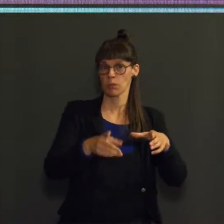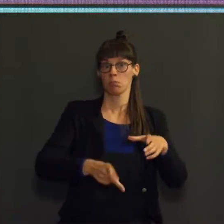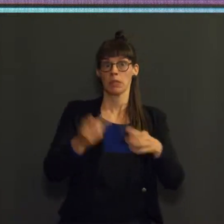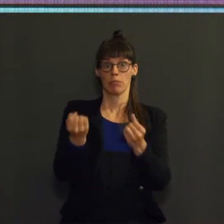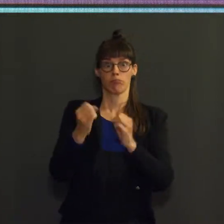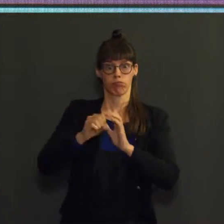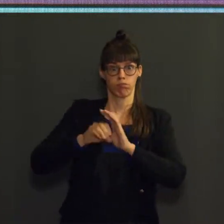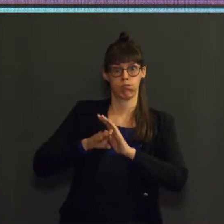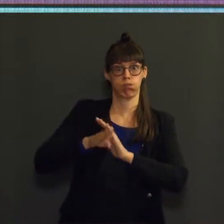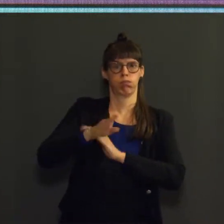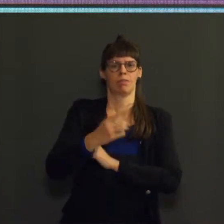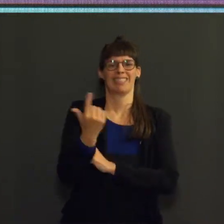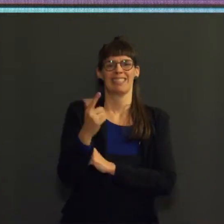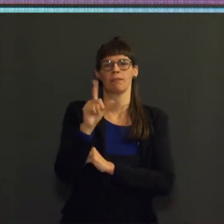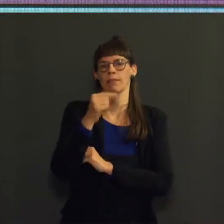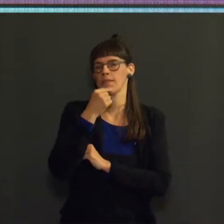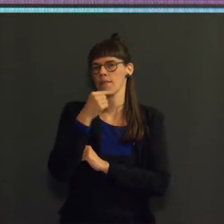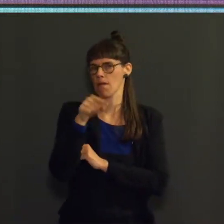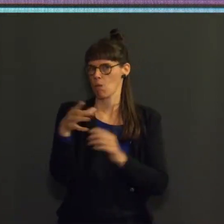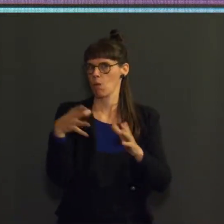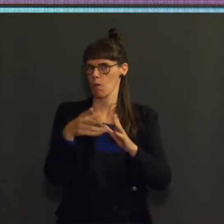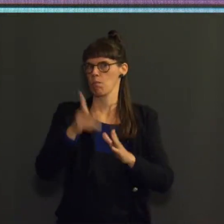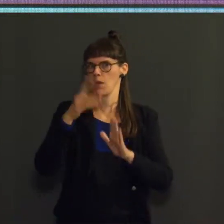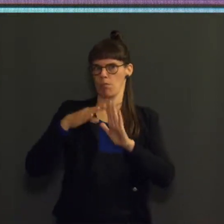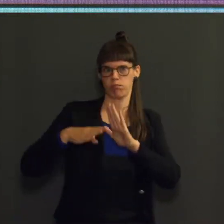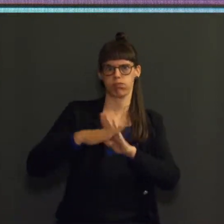bij de 17-jarigen.